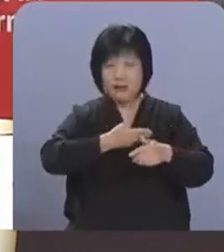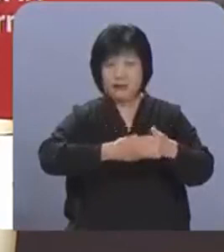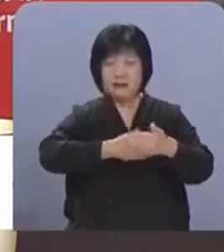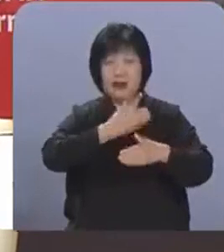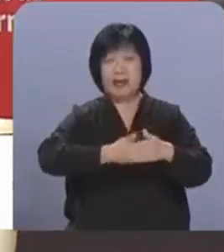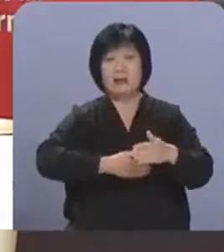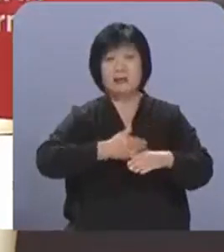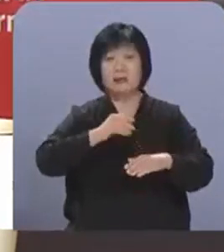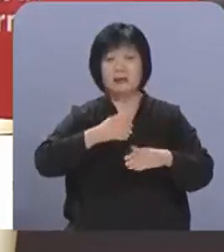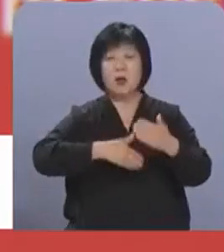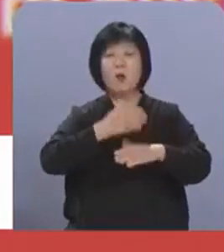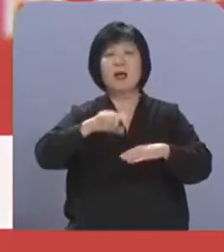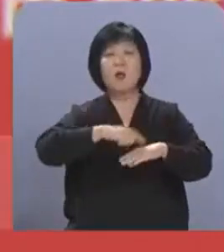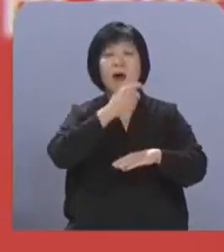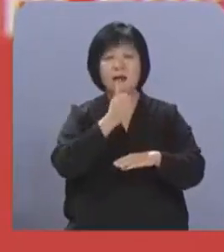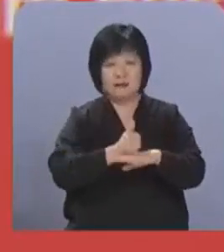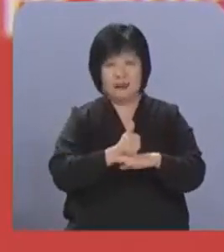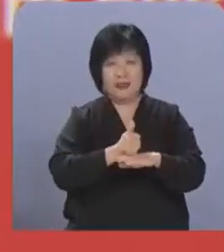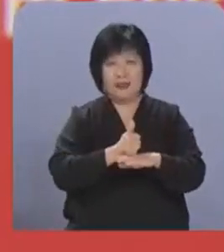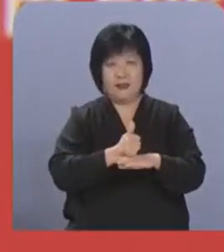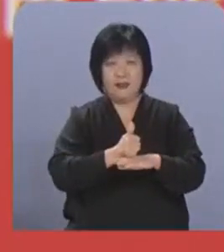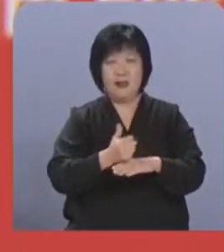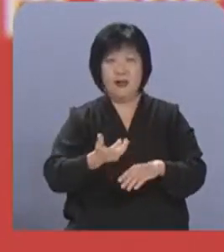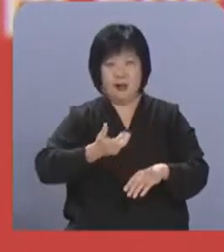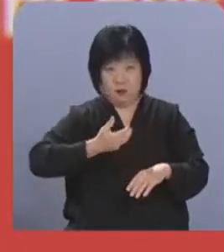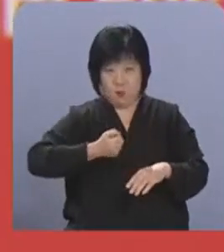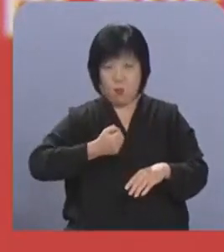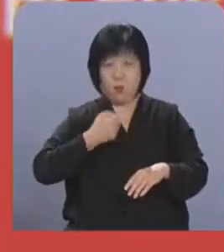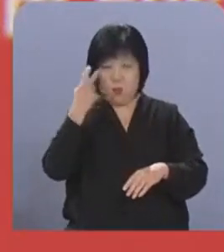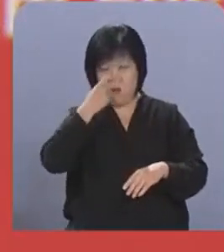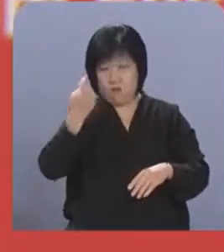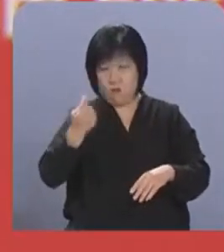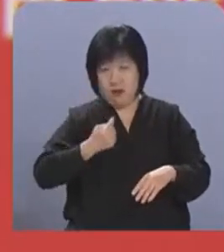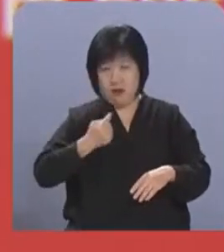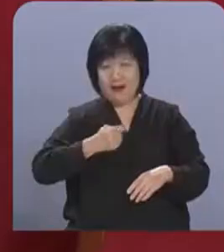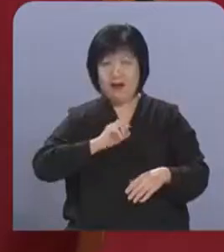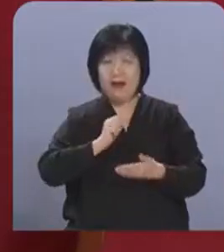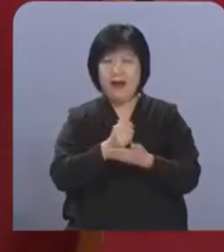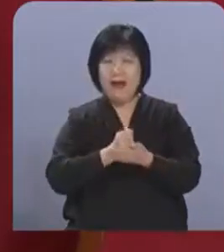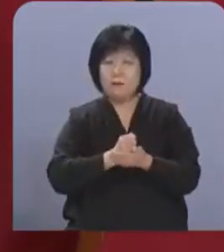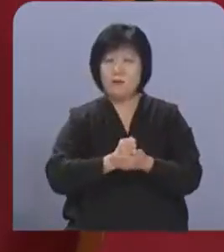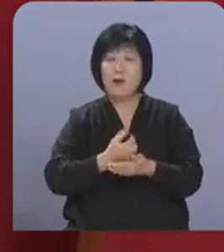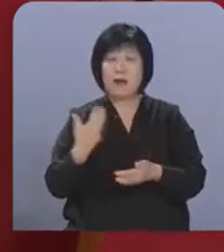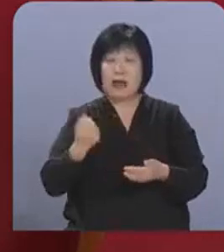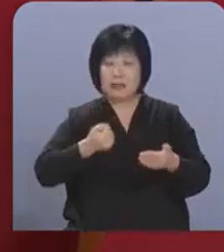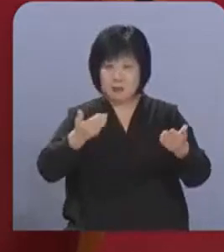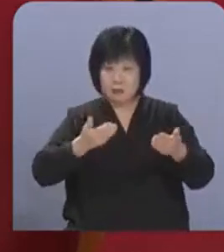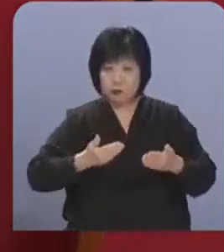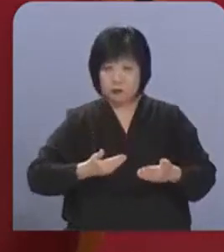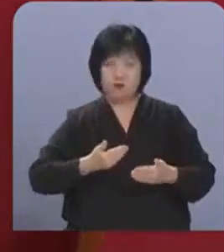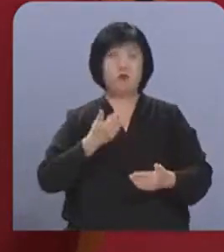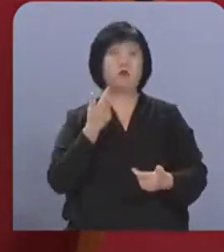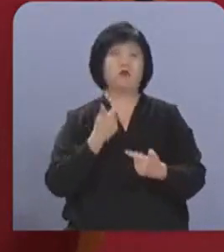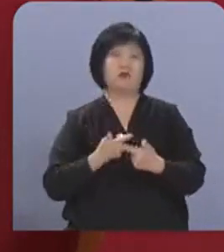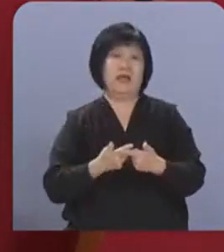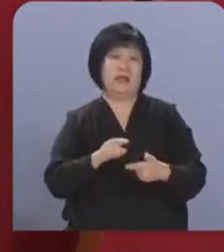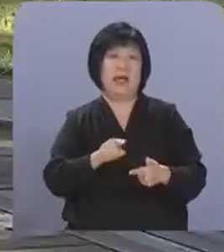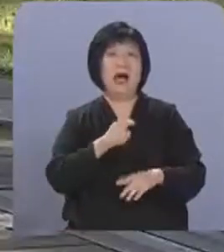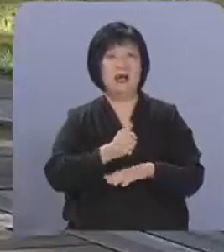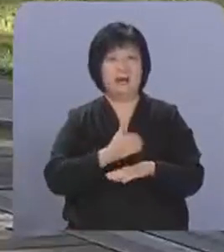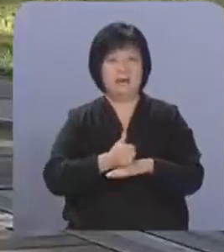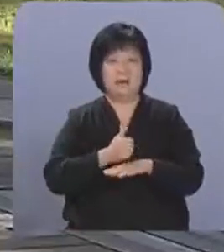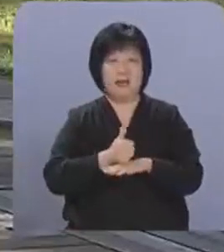부산을 찾았습니다. 부산국제영화제는 자신에게 행운을 가져다 준 의미 있는 곳이라며 감사 인사를 표현했습니다.